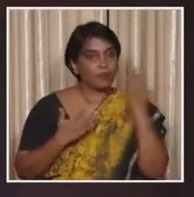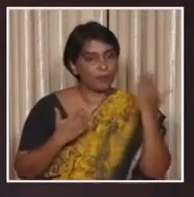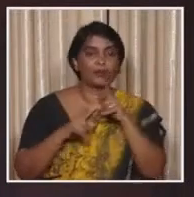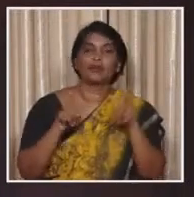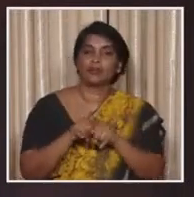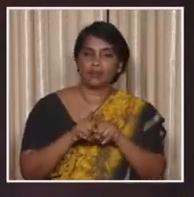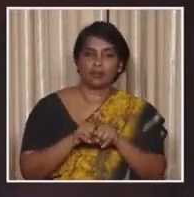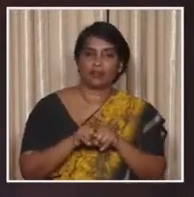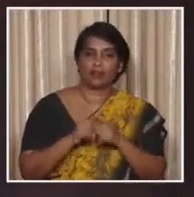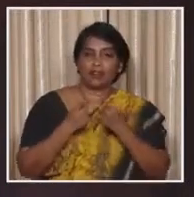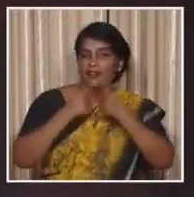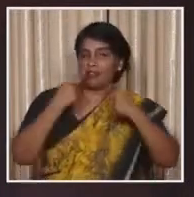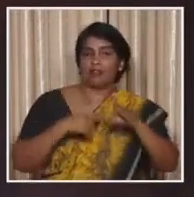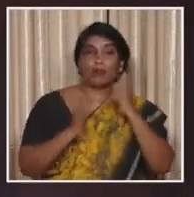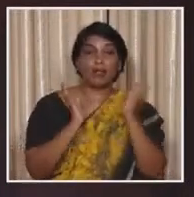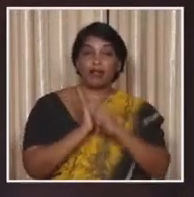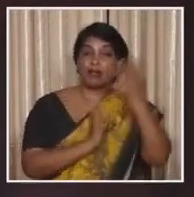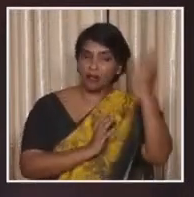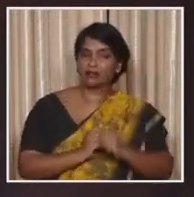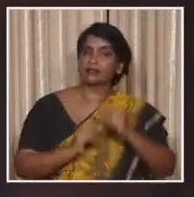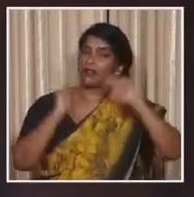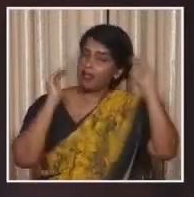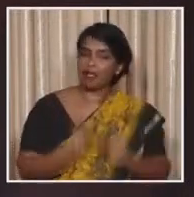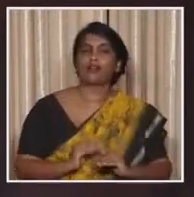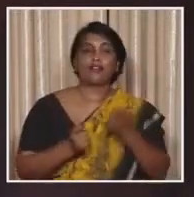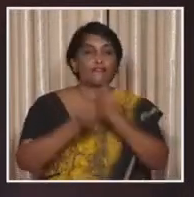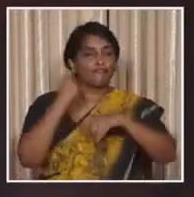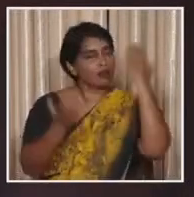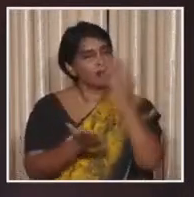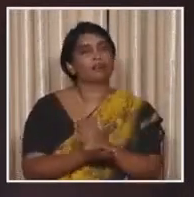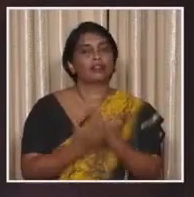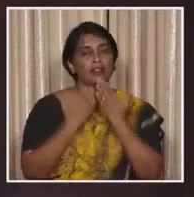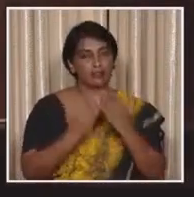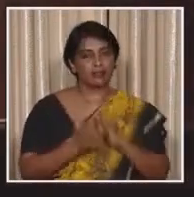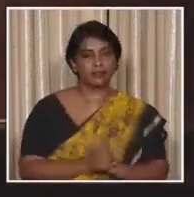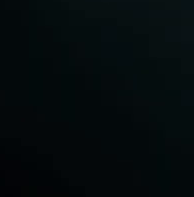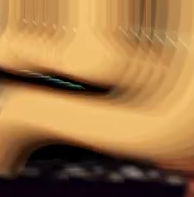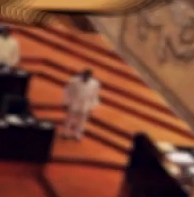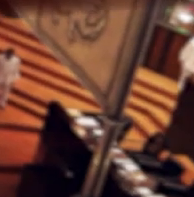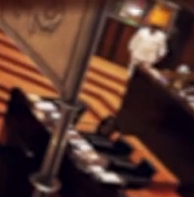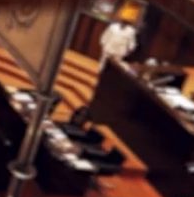ඒ නිසා මම තවදුරටත් කියන්නේ ණය ගැනීම සීමා කරන්න, විකිනිල නවත්තන්න. බොහොම ස්තුතියි.